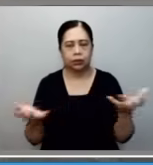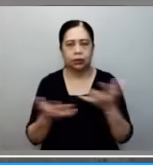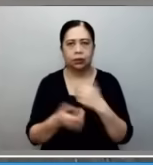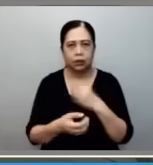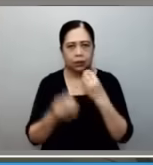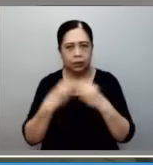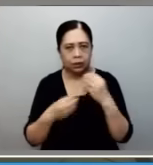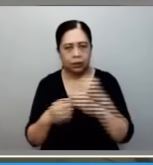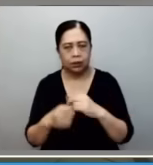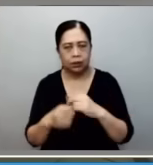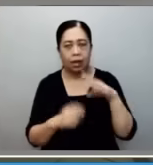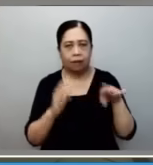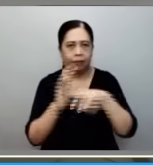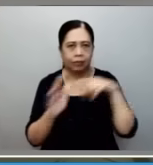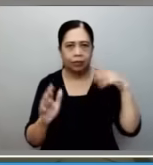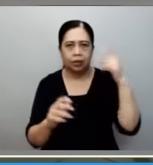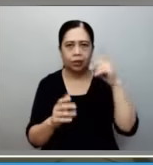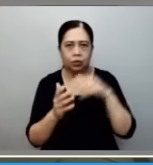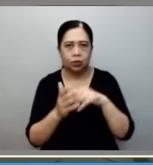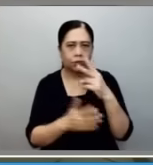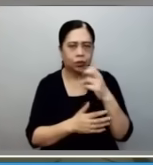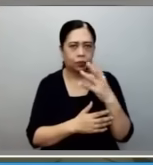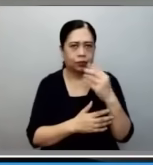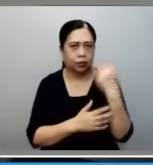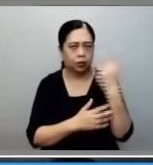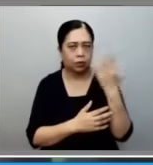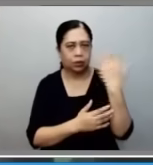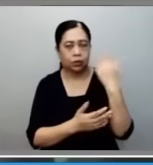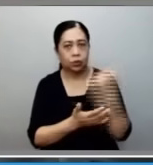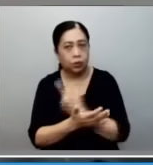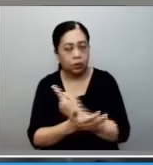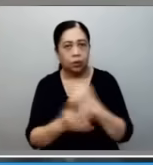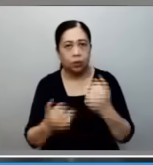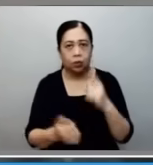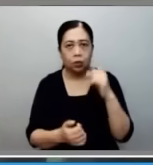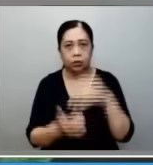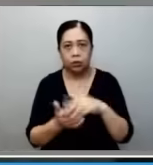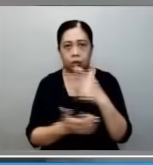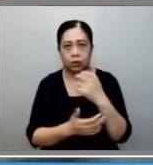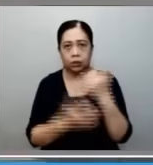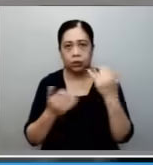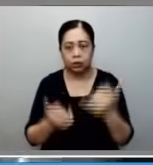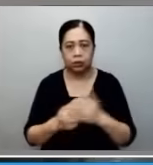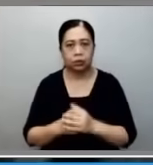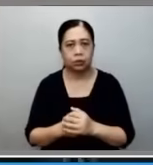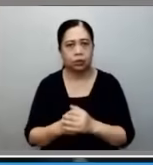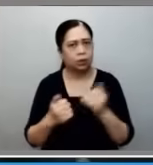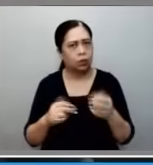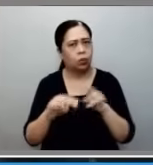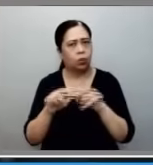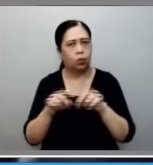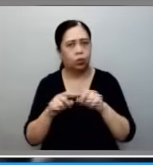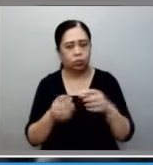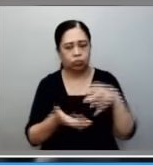binili niya ngayon. Dating 1,250 lang noong nakaraang linggo. 1,300 pesos na ngayon. Tinaasan din daw niya tuloy ang presyo